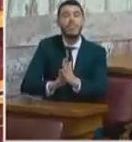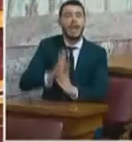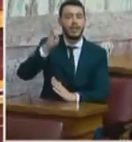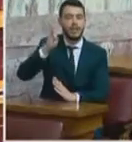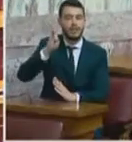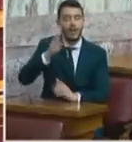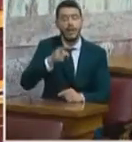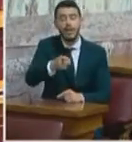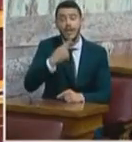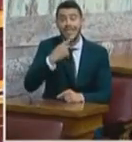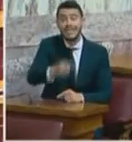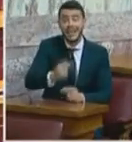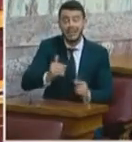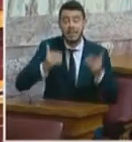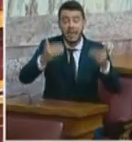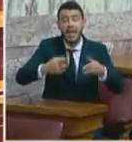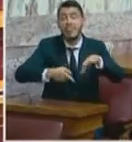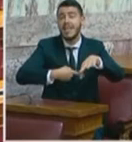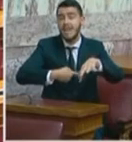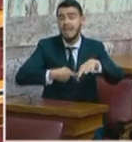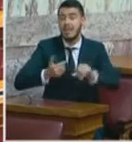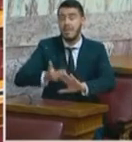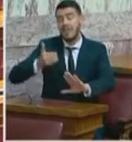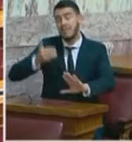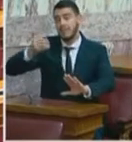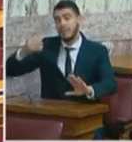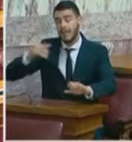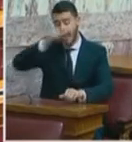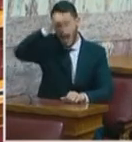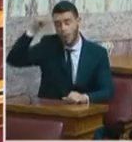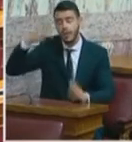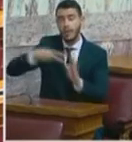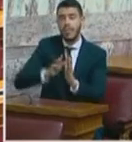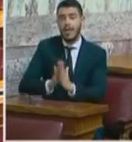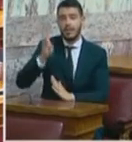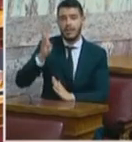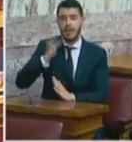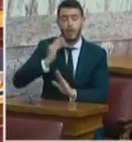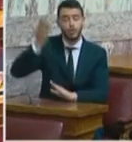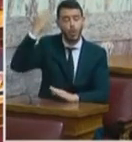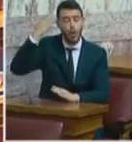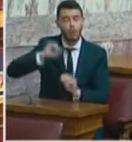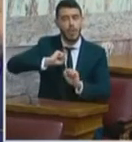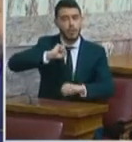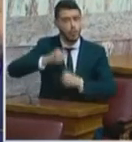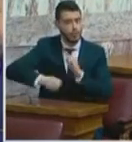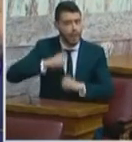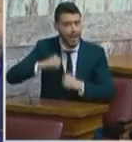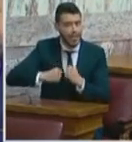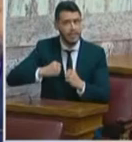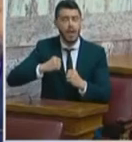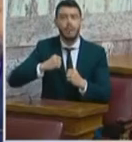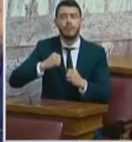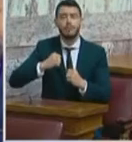εσείς αναφέρεστε στο Δεκέμβρη του 2014. Το καλοκαίρι λοιπόν του 2014 έγινε μια προσπάθεια, όταν είχαν αρχίσει να